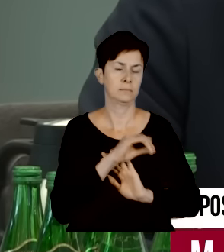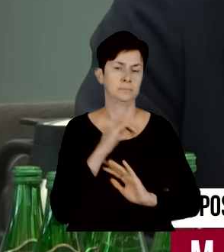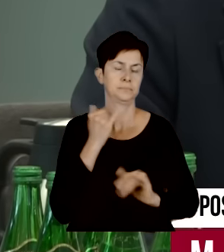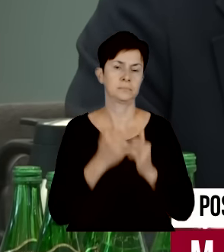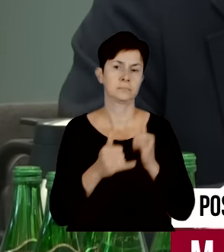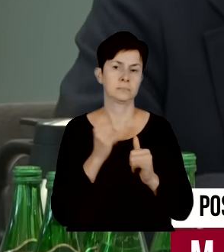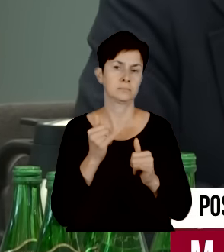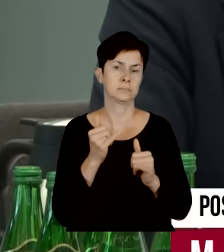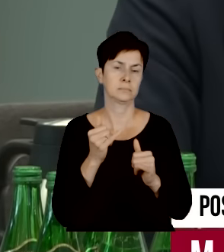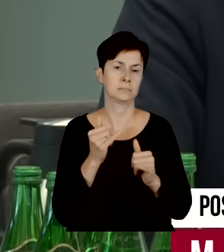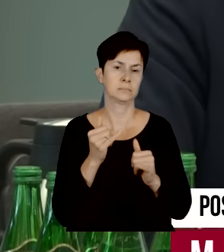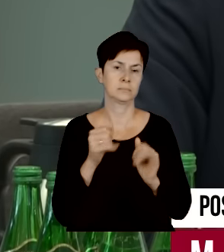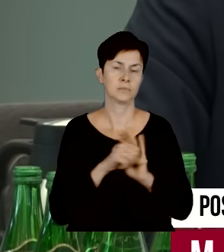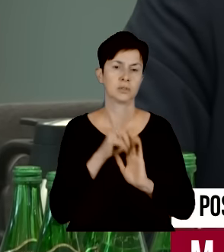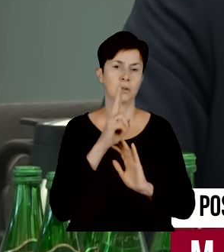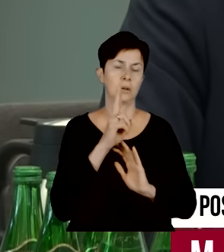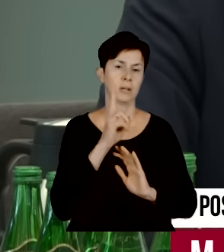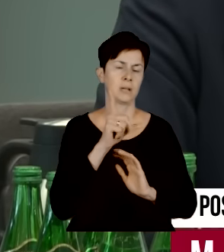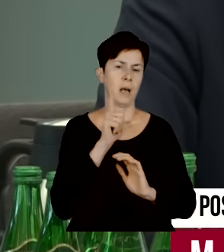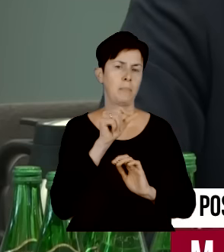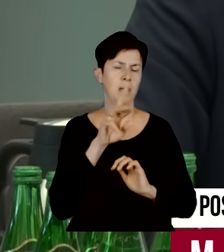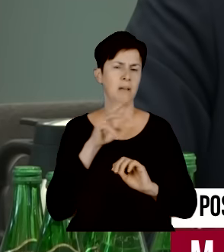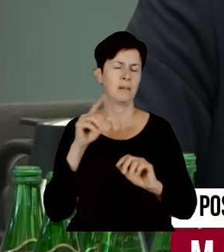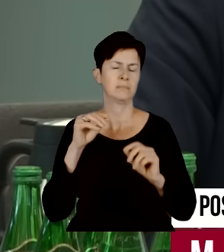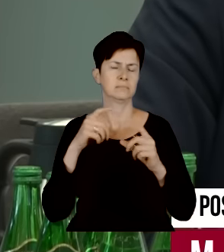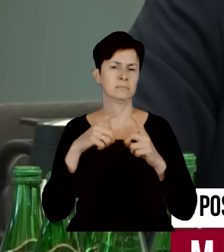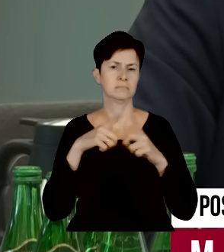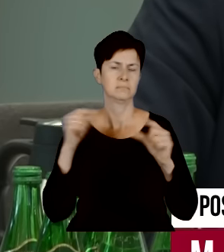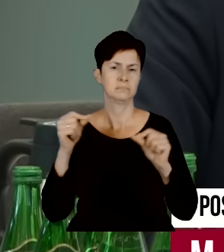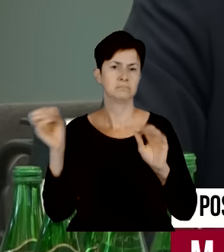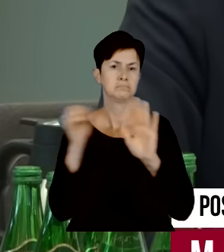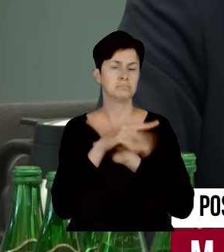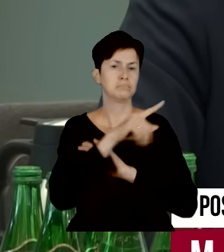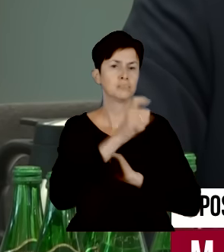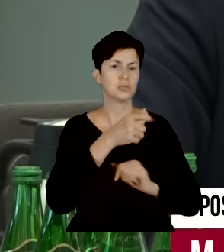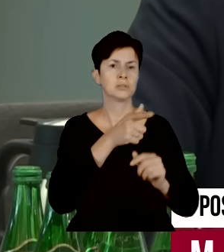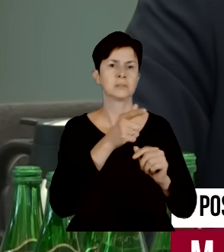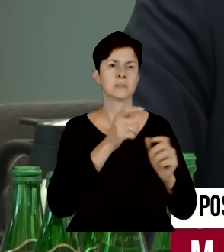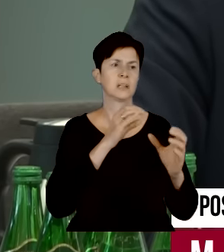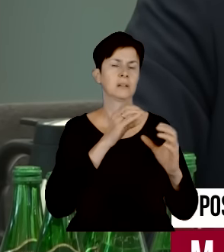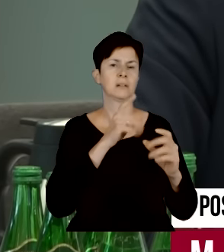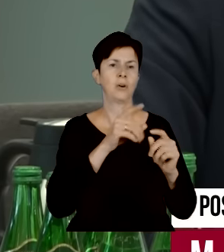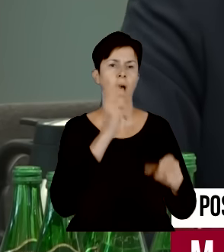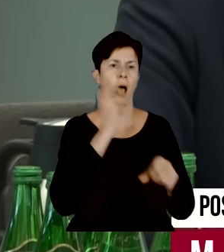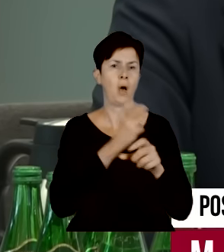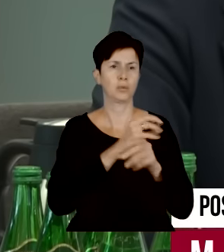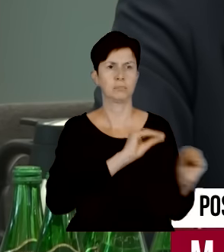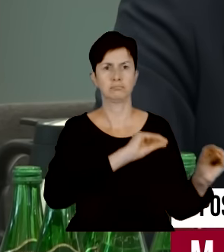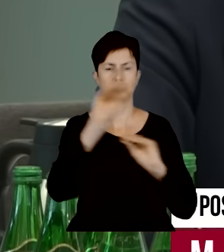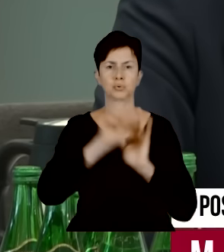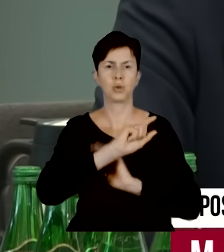korespondencja KPRM która odos się do właściwości innych Ministrów jesta automatycznie przesyłana do innych